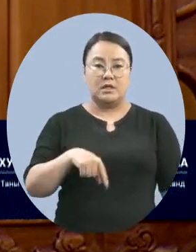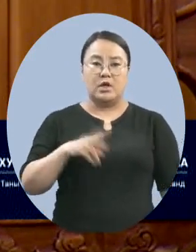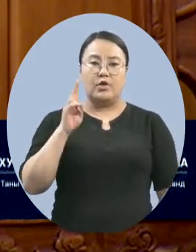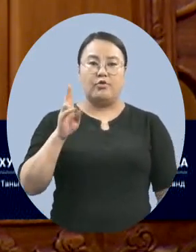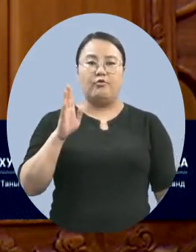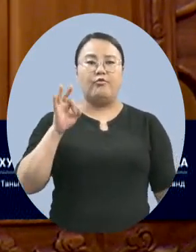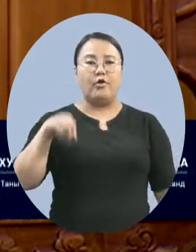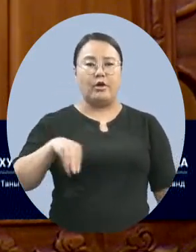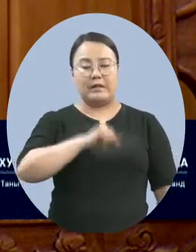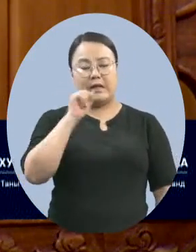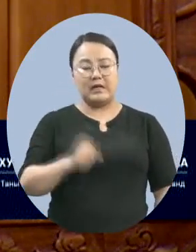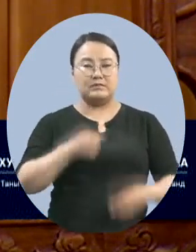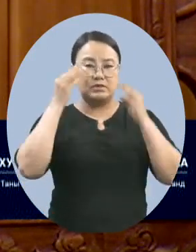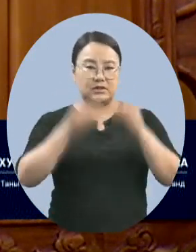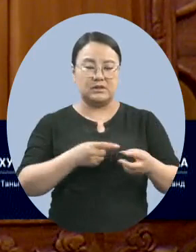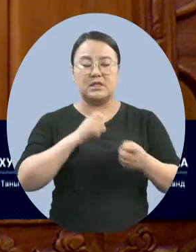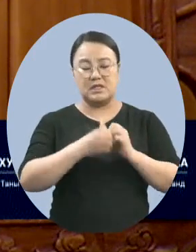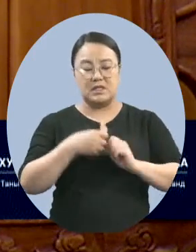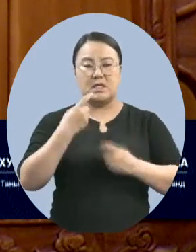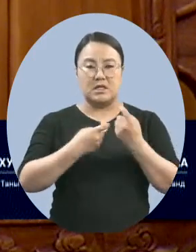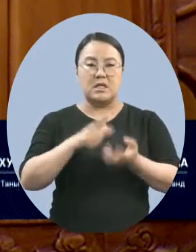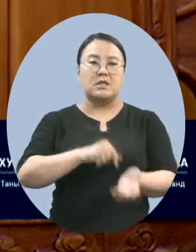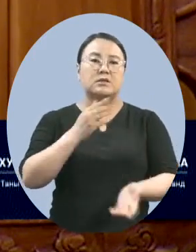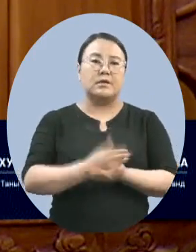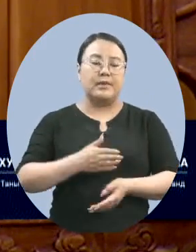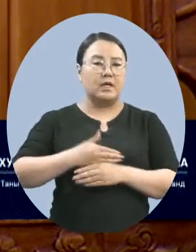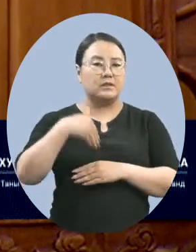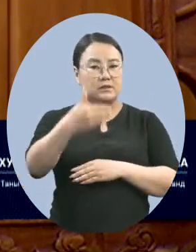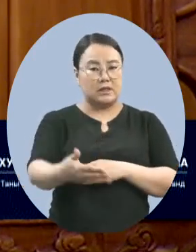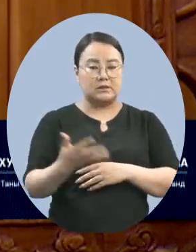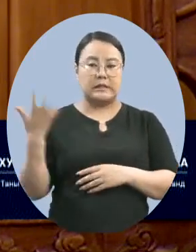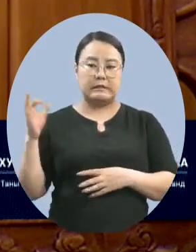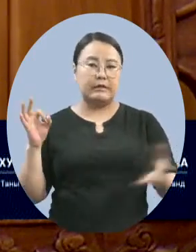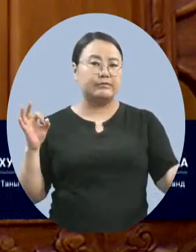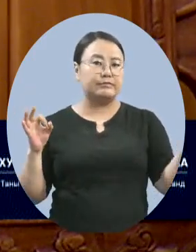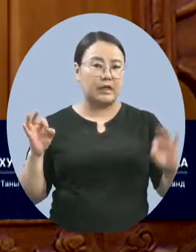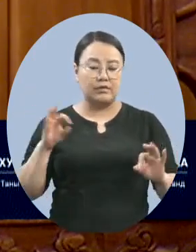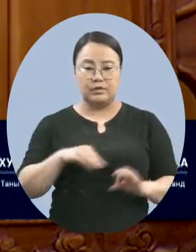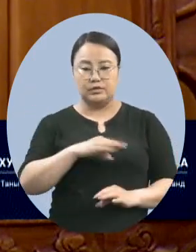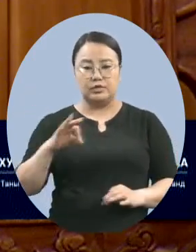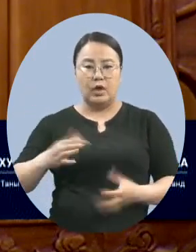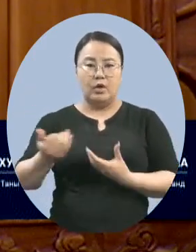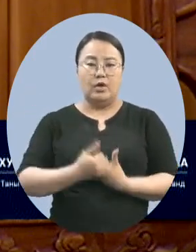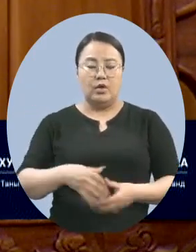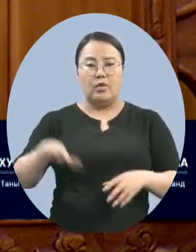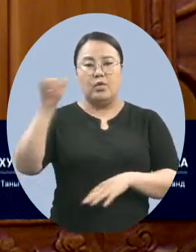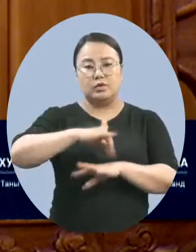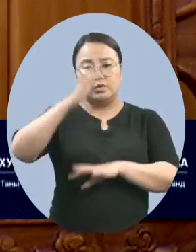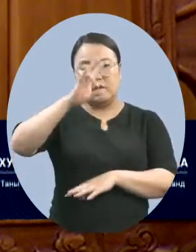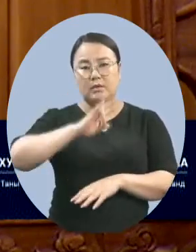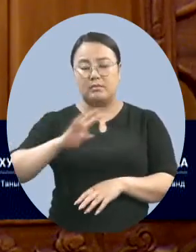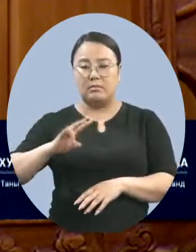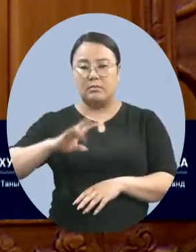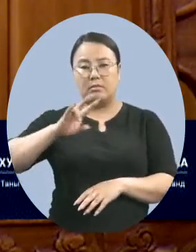энэ квотын асуудлыг шийдээд явах нь зүйтэй. Гэхдээ цаашдаа бол аль болох 50-50 гэдэг тэр тооллоо бол улс төрийн намууд маань